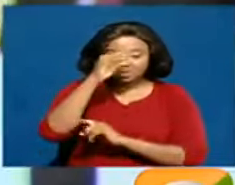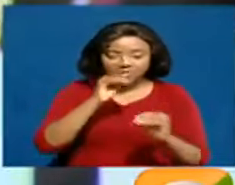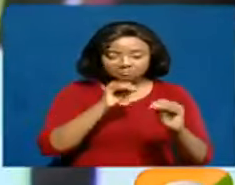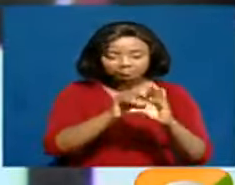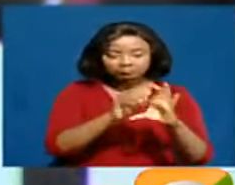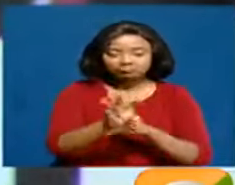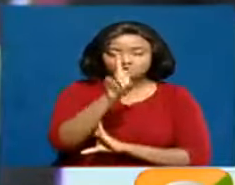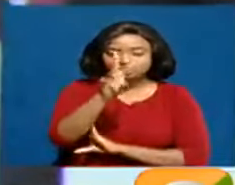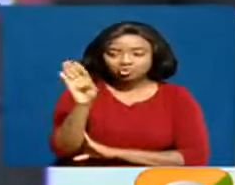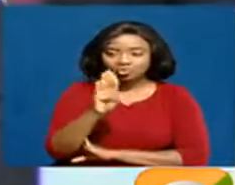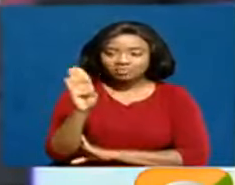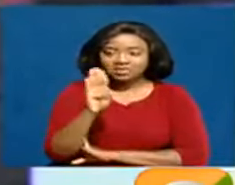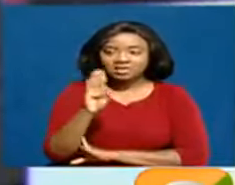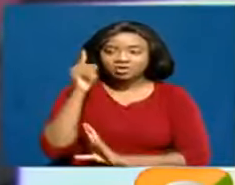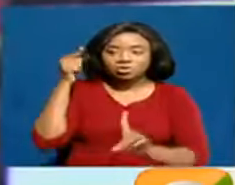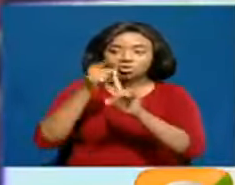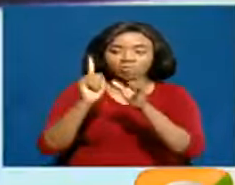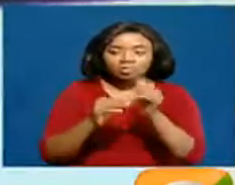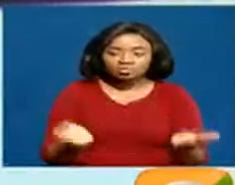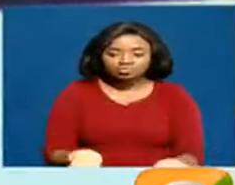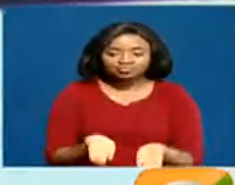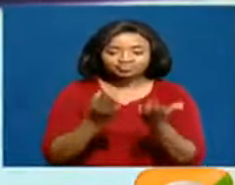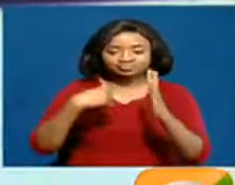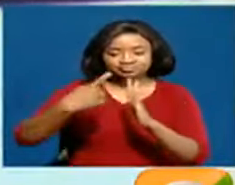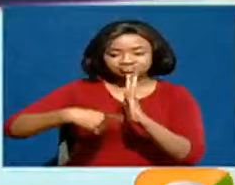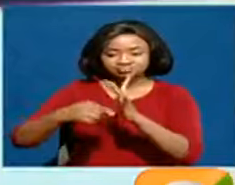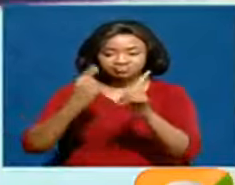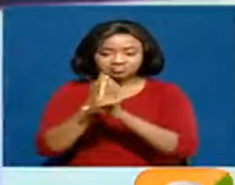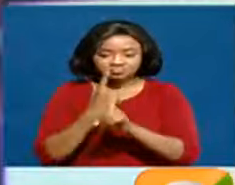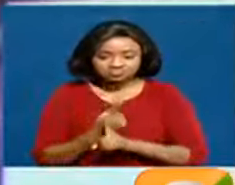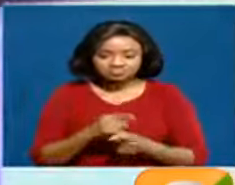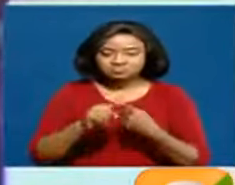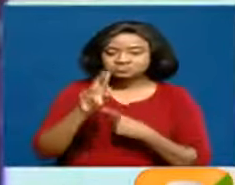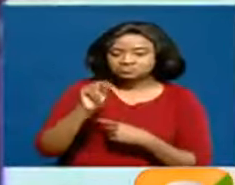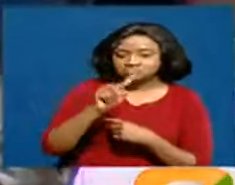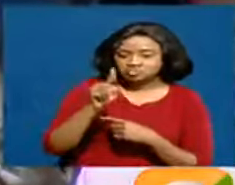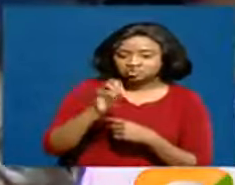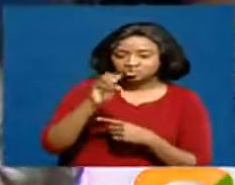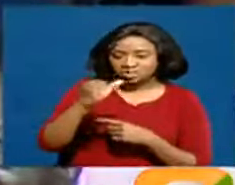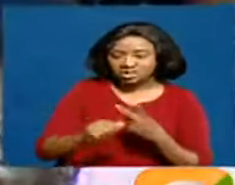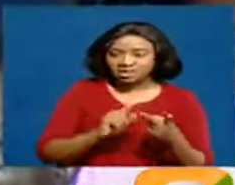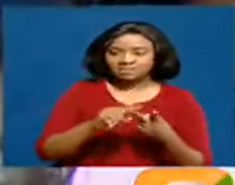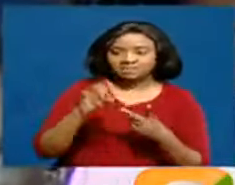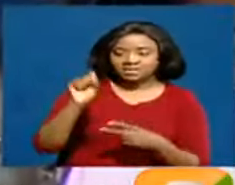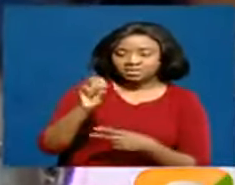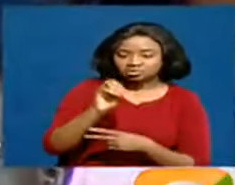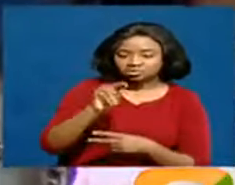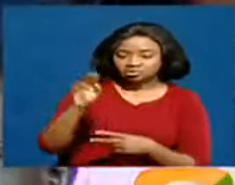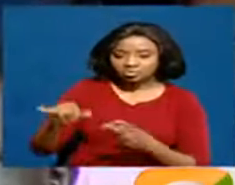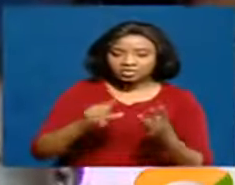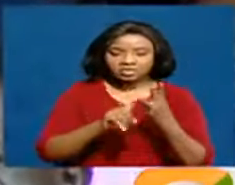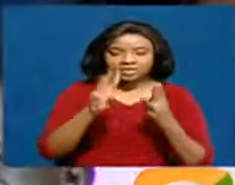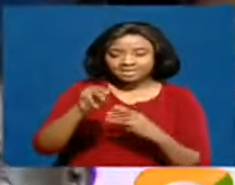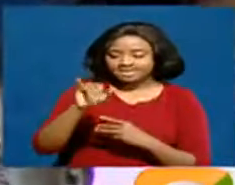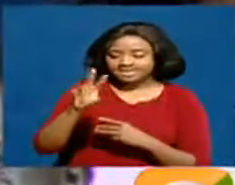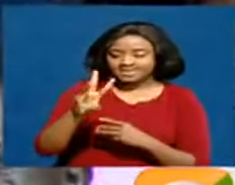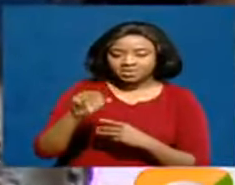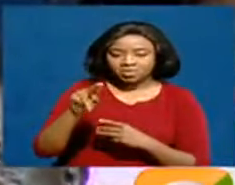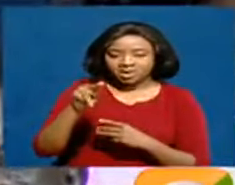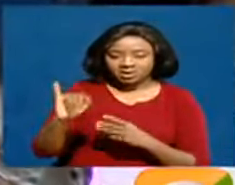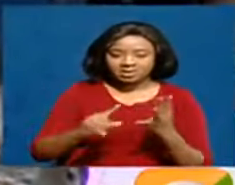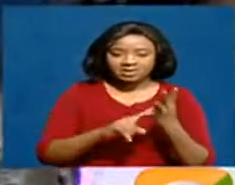bilioni mbili katika ufufuaji wa viwanda vya Nzoia, Soni, Miwani, Chemelil na Muhoroni, na kuhakikisha